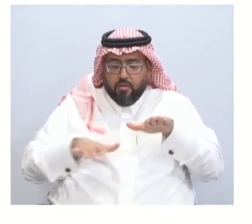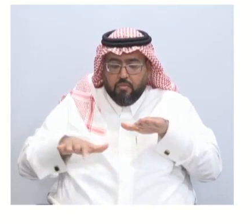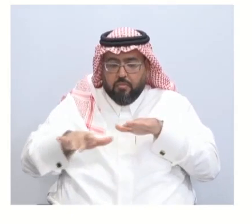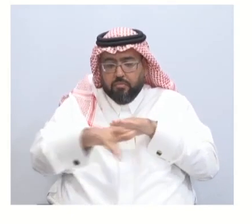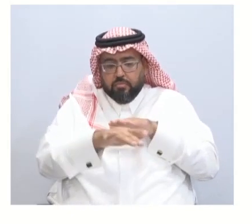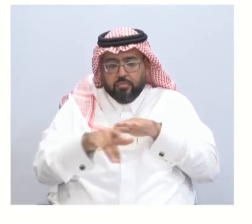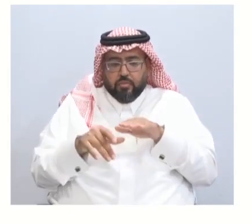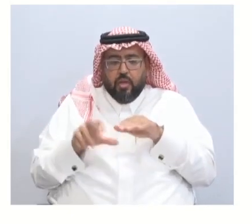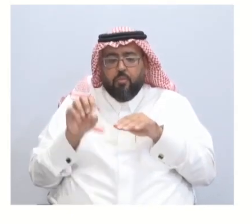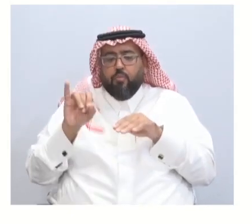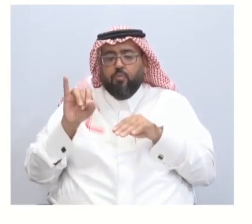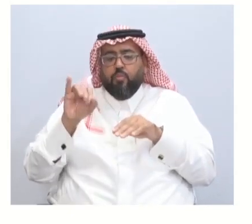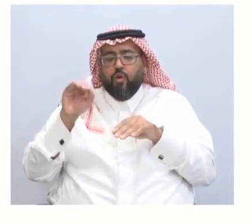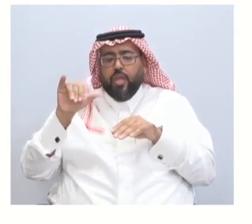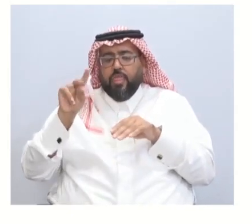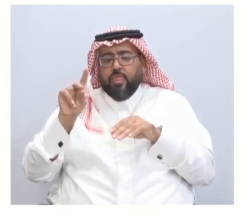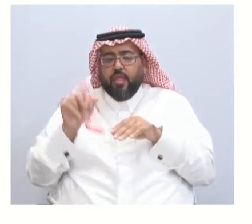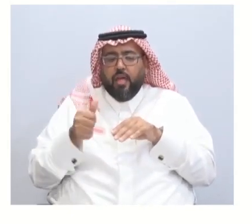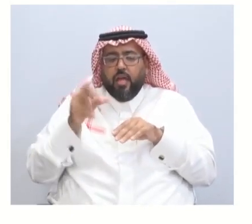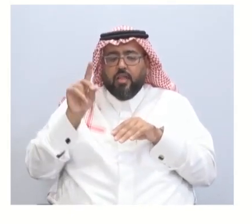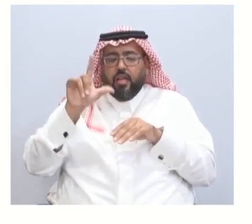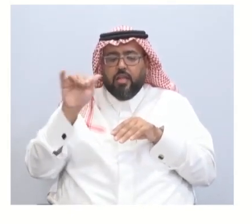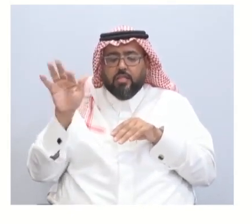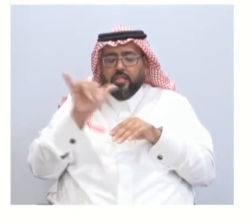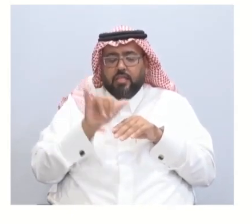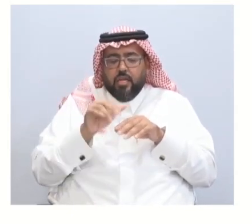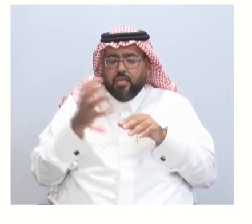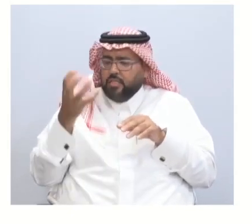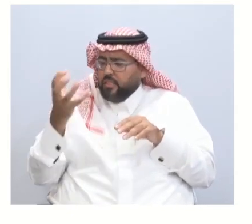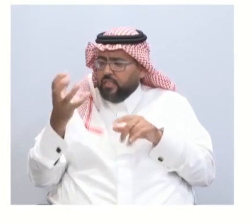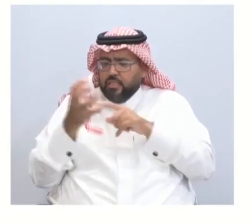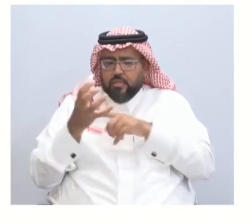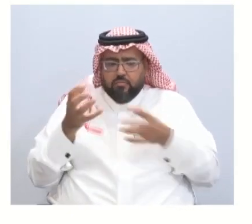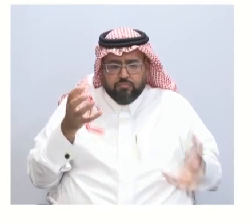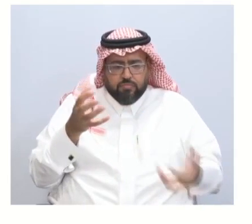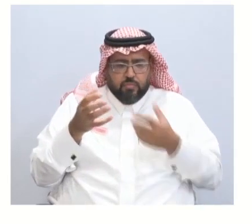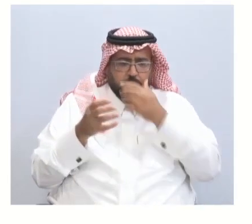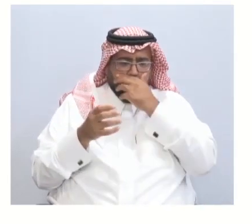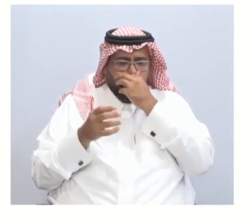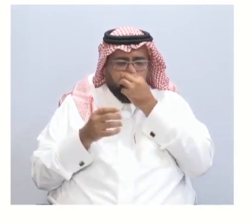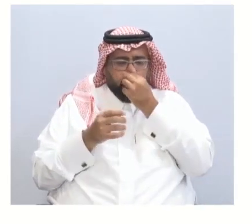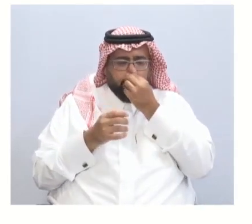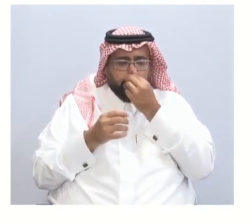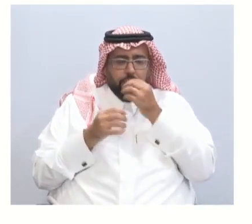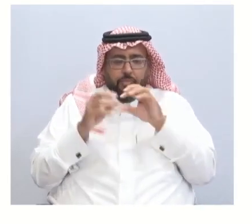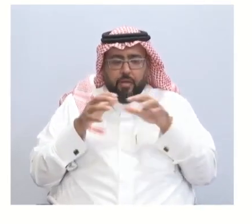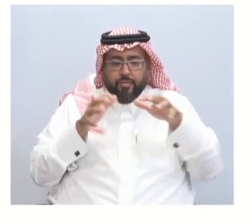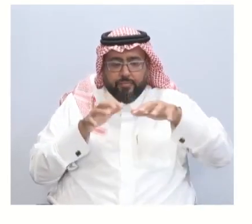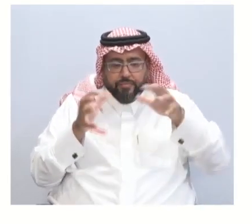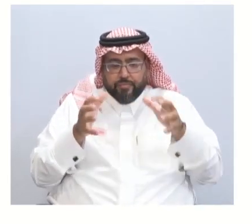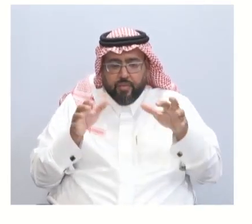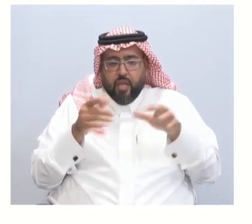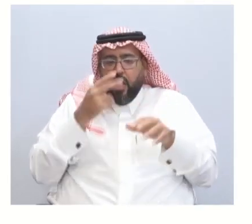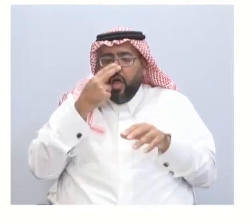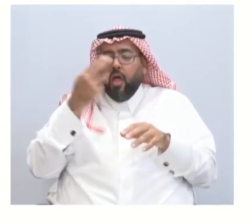على جانبي المحيط الاطلسي قد جمع ادله صخريه ومناخ وفوريه في التكوينات الصخريه